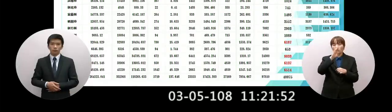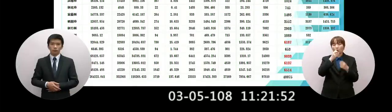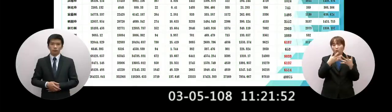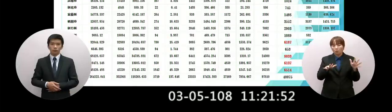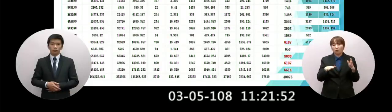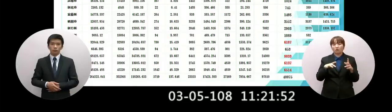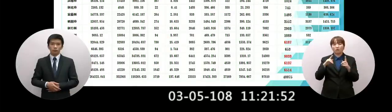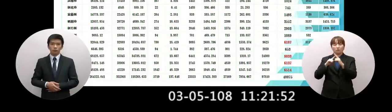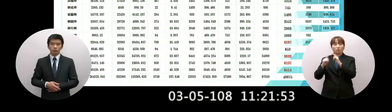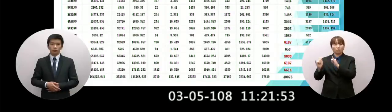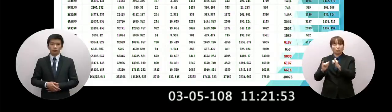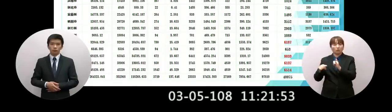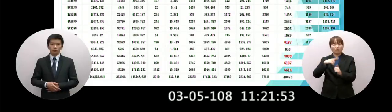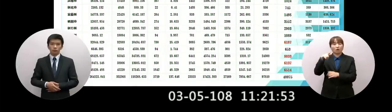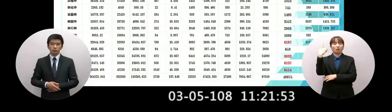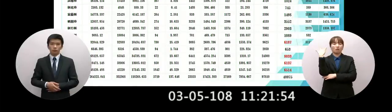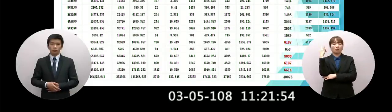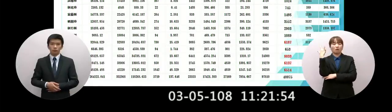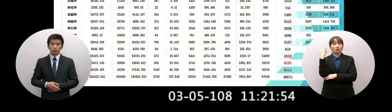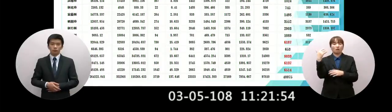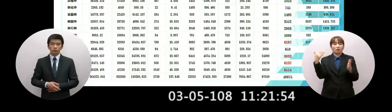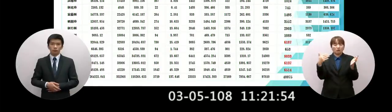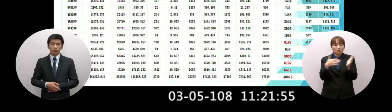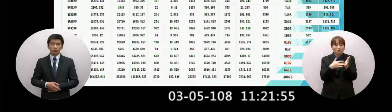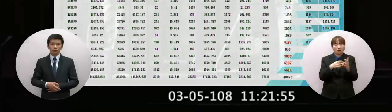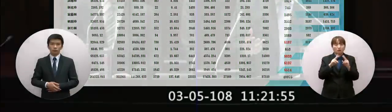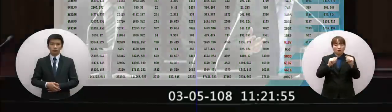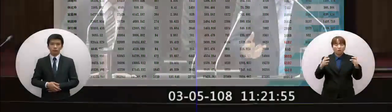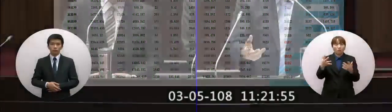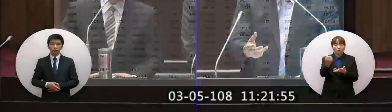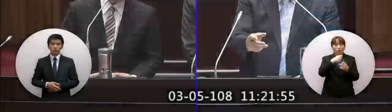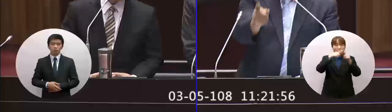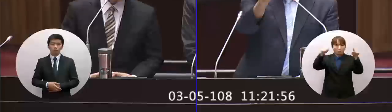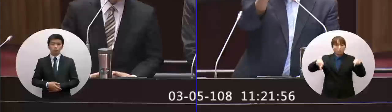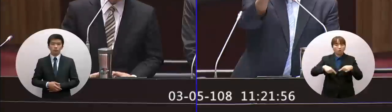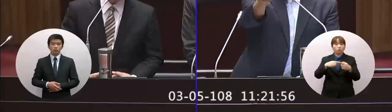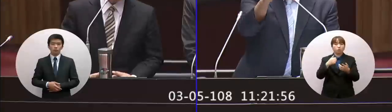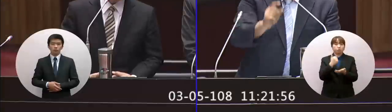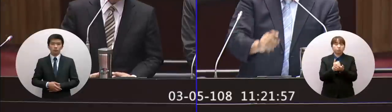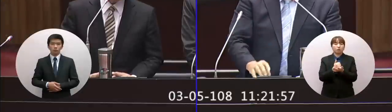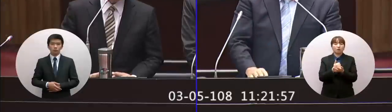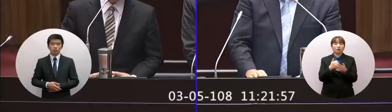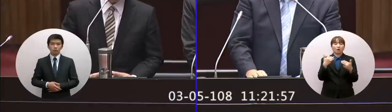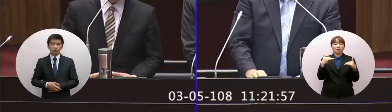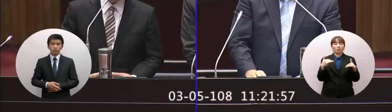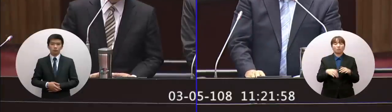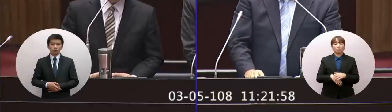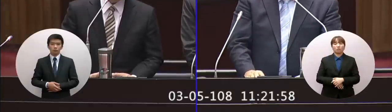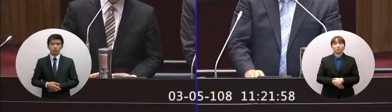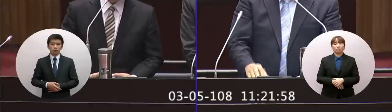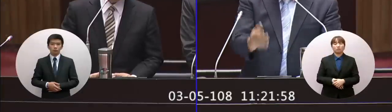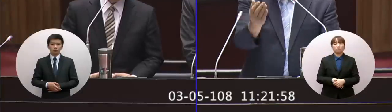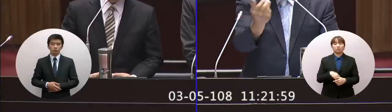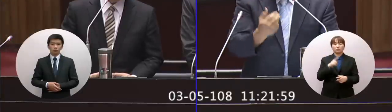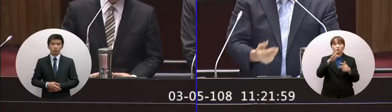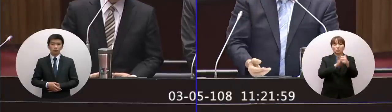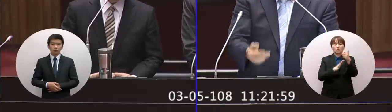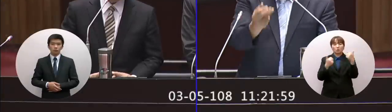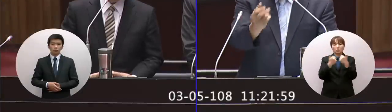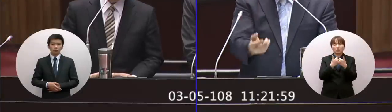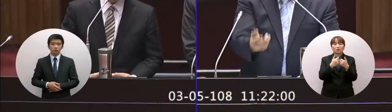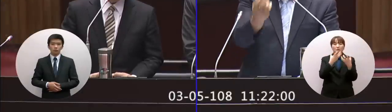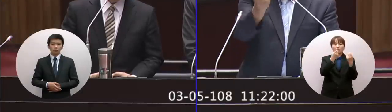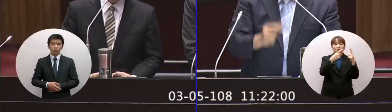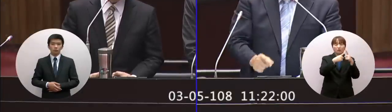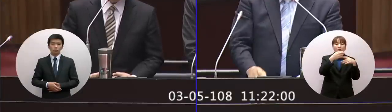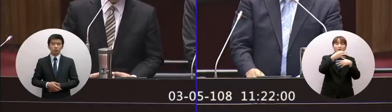老百姓在等着拿到土地所有权状，但是呢，宜将那边啊，严明会根本就没有人，